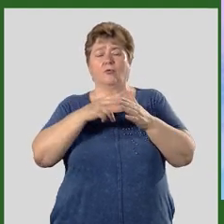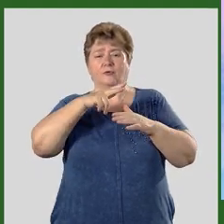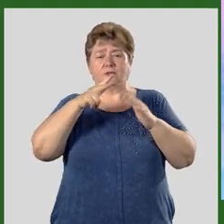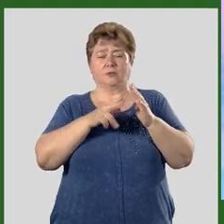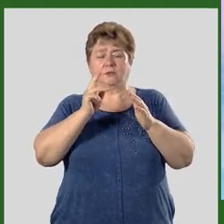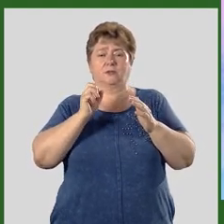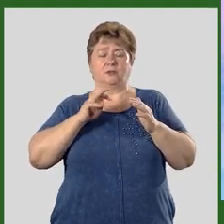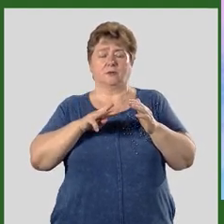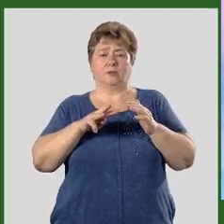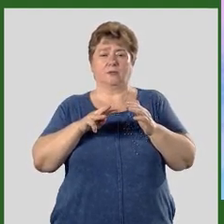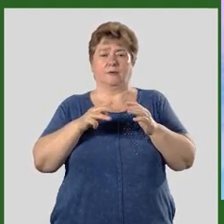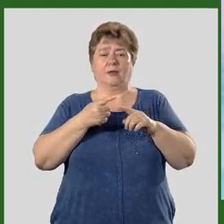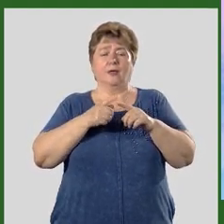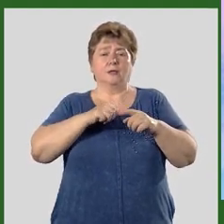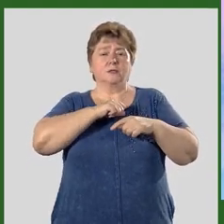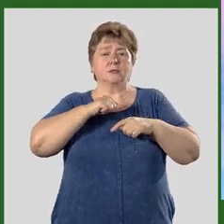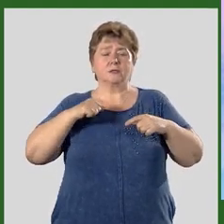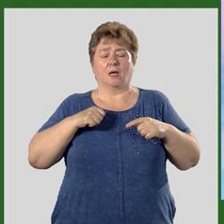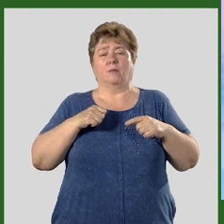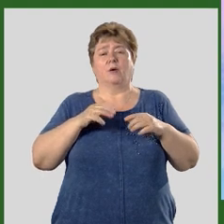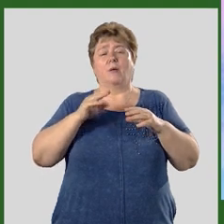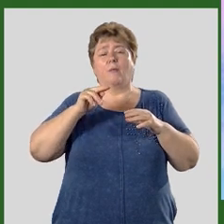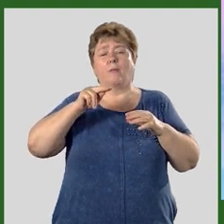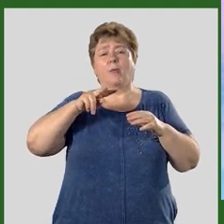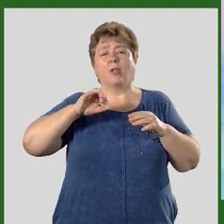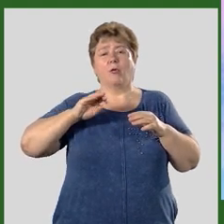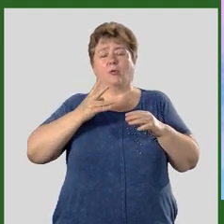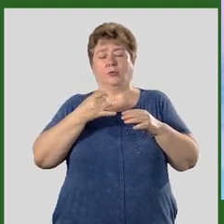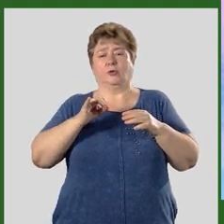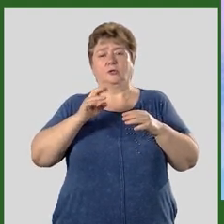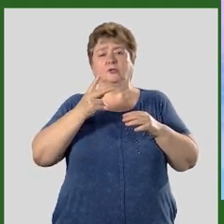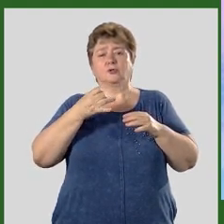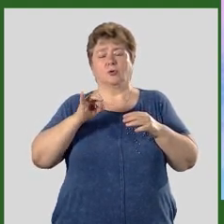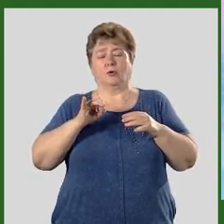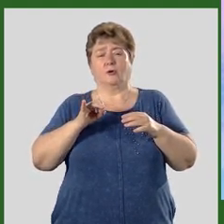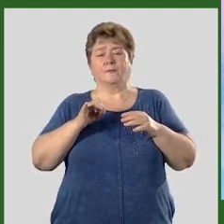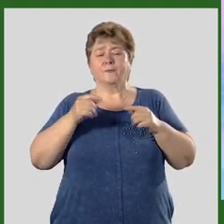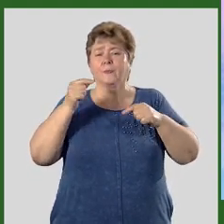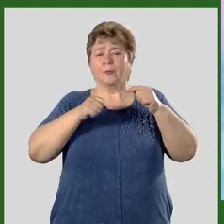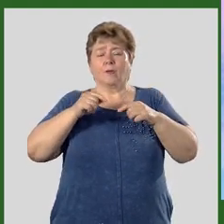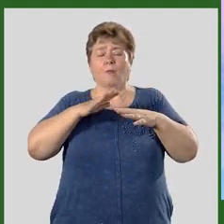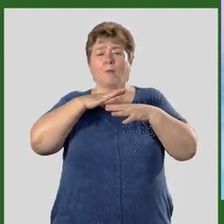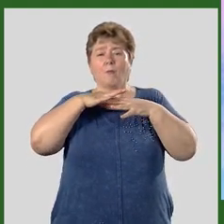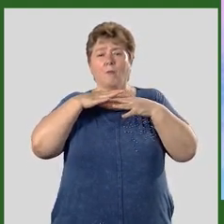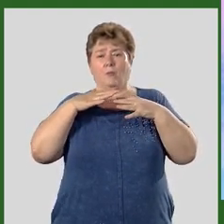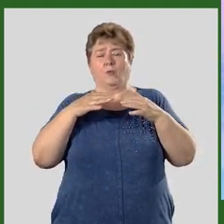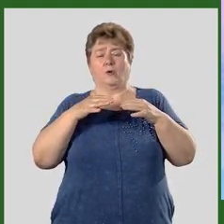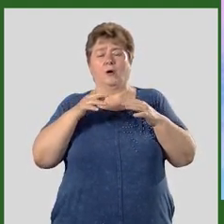километров. Это самый плотный слой. Здесь сосредоточено